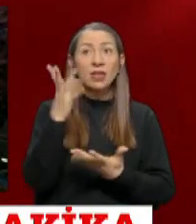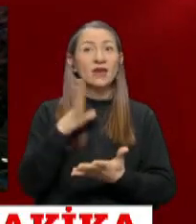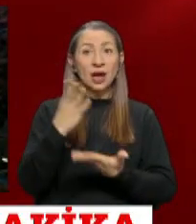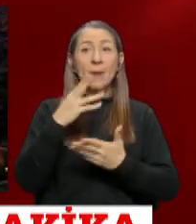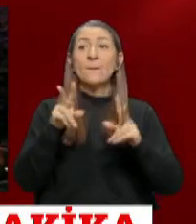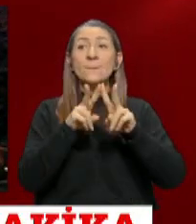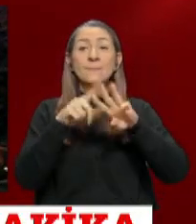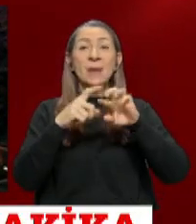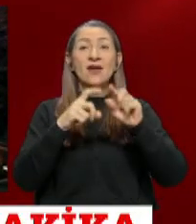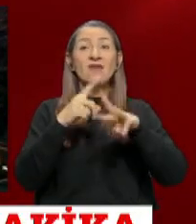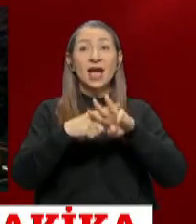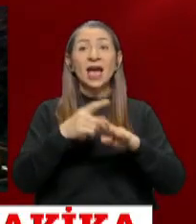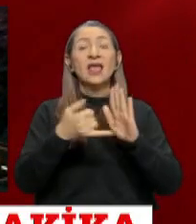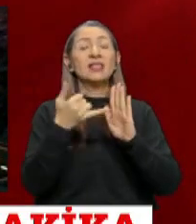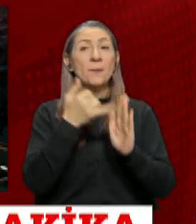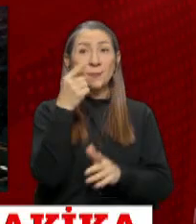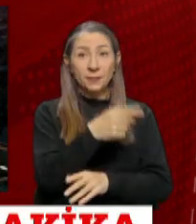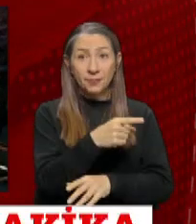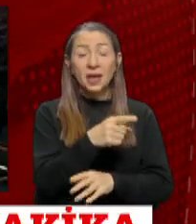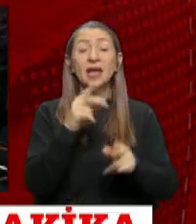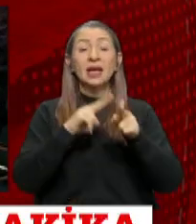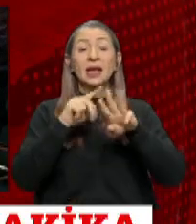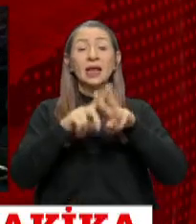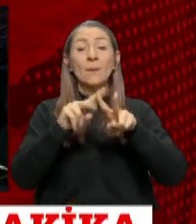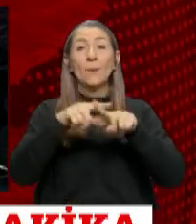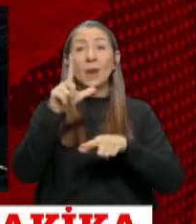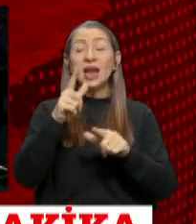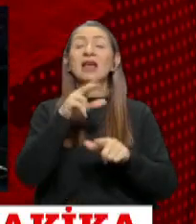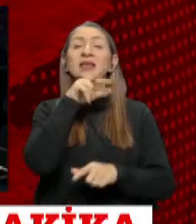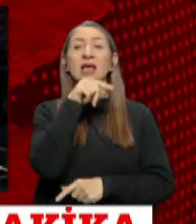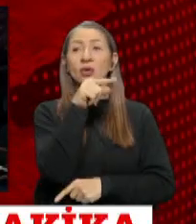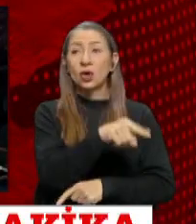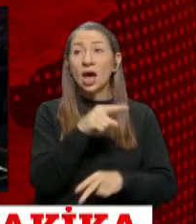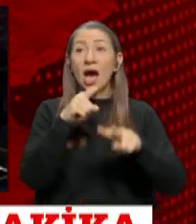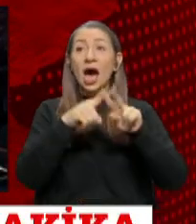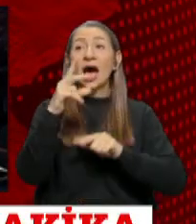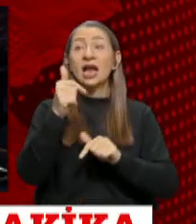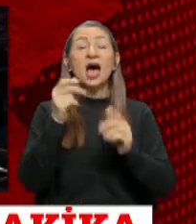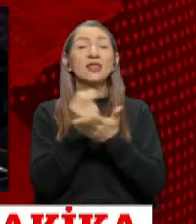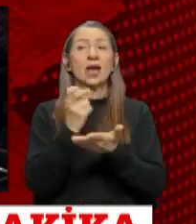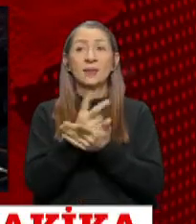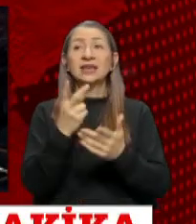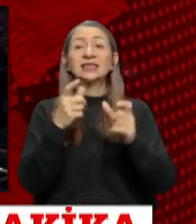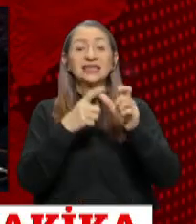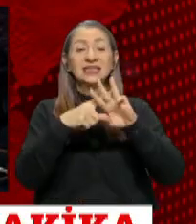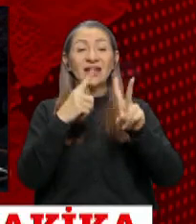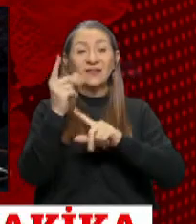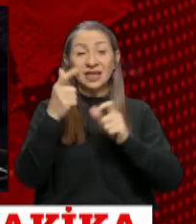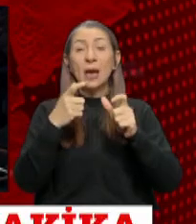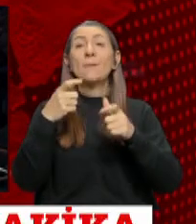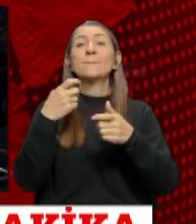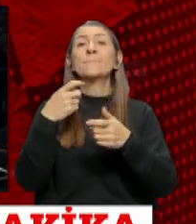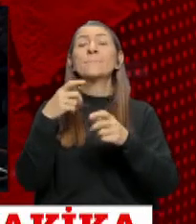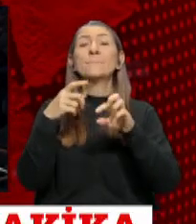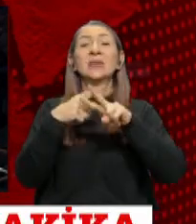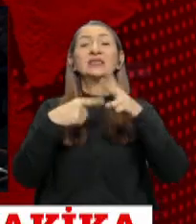aktaracak. Merve Görgün Gaziantep'te. Kemal Aktaş İskenderun'da. Ali Onur Tosun Adıyaman'da ve Sevgi Şahin